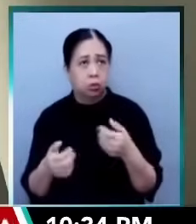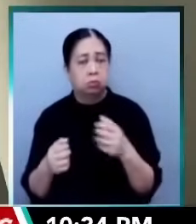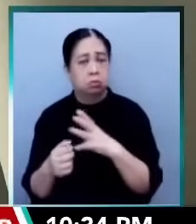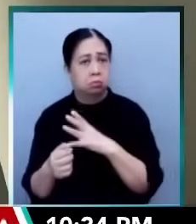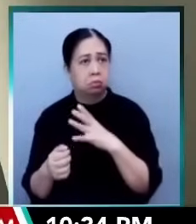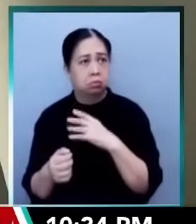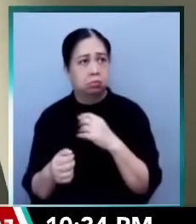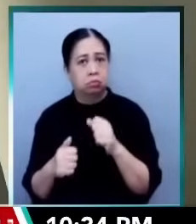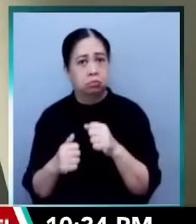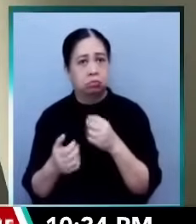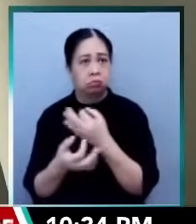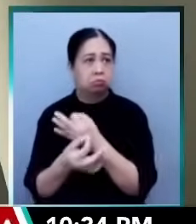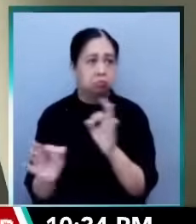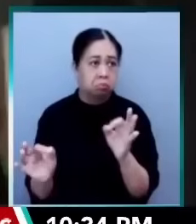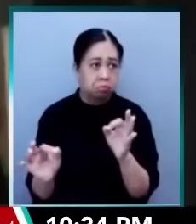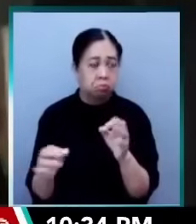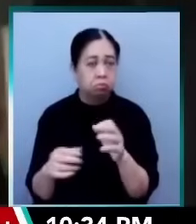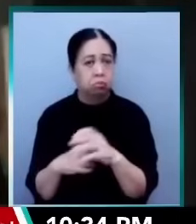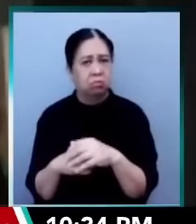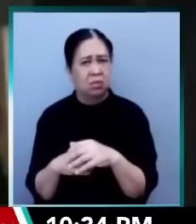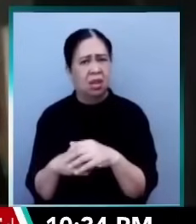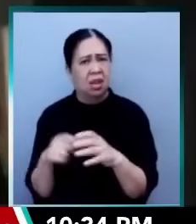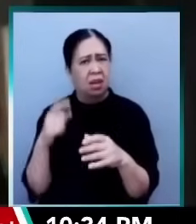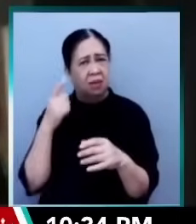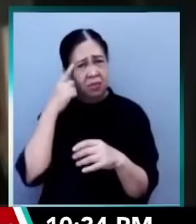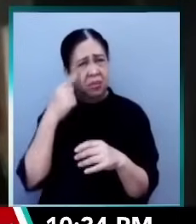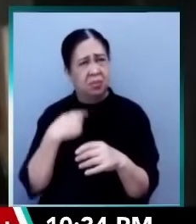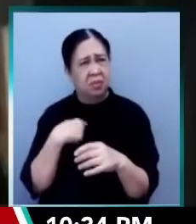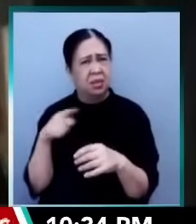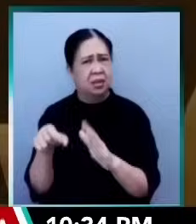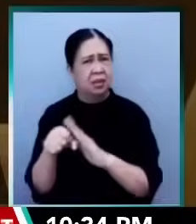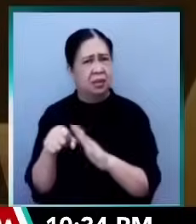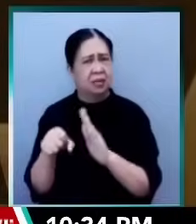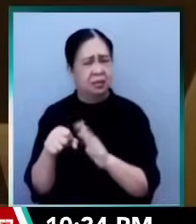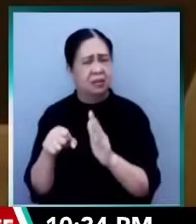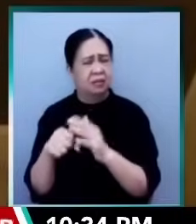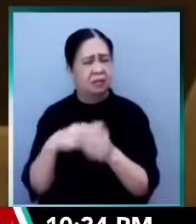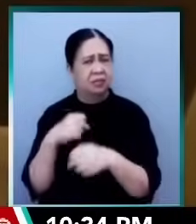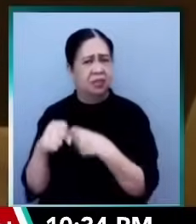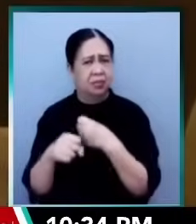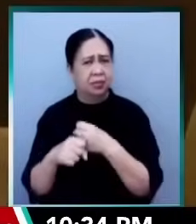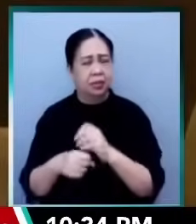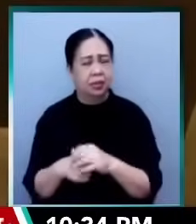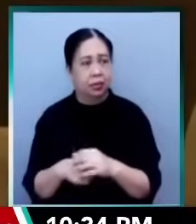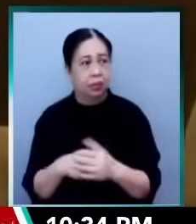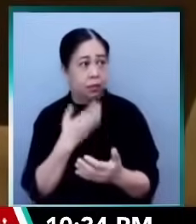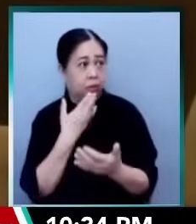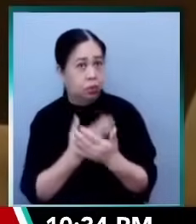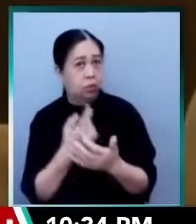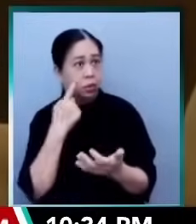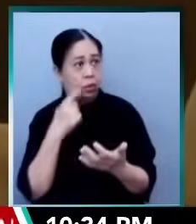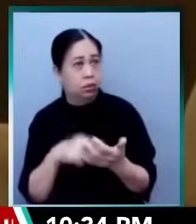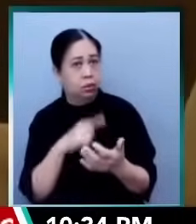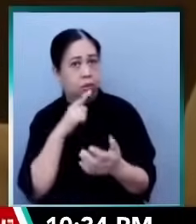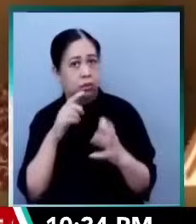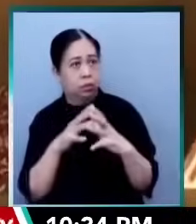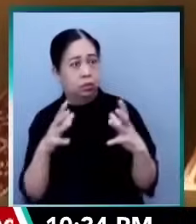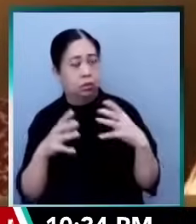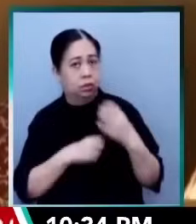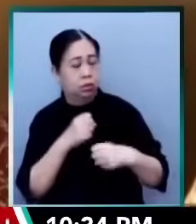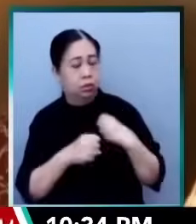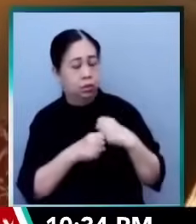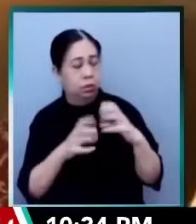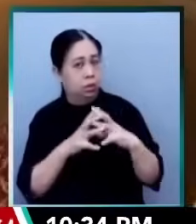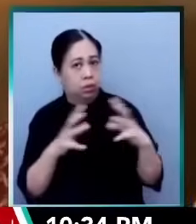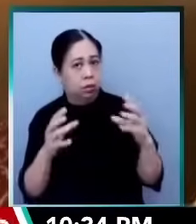akwit siya, then sa akin, she suffered enough already. At least if she recognized that I suffered enough, I suffered more